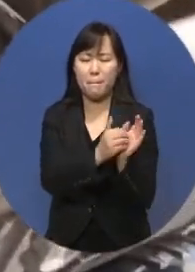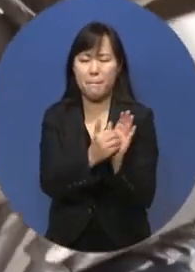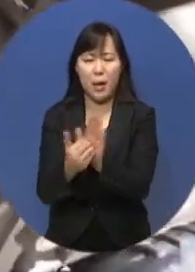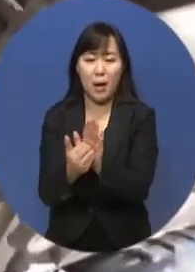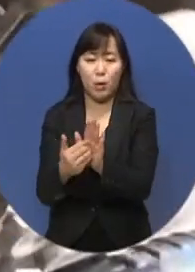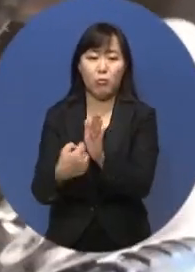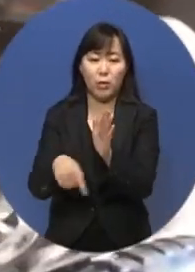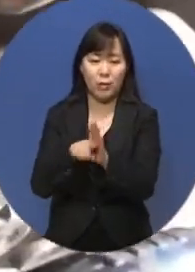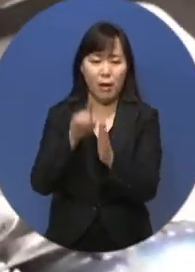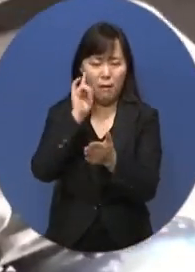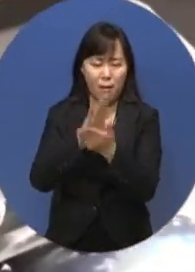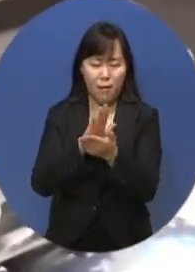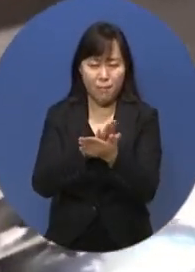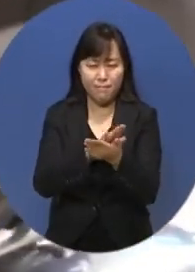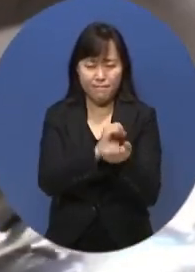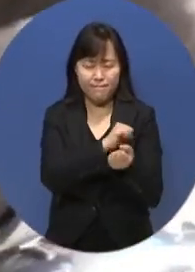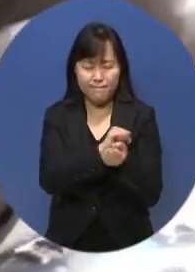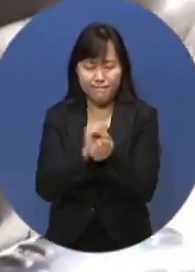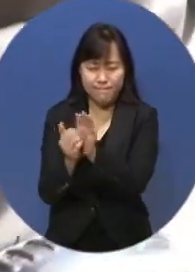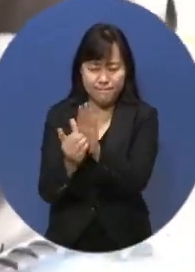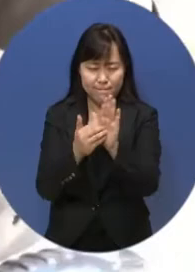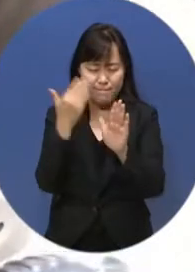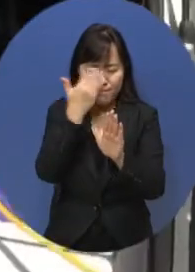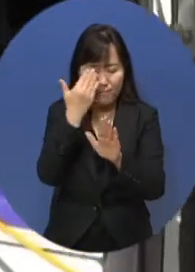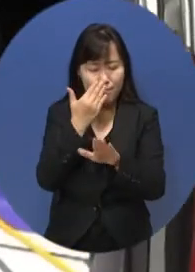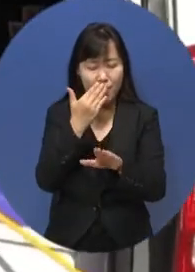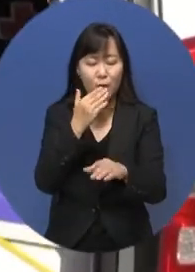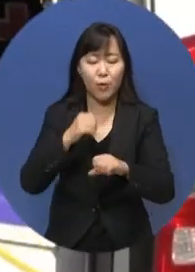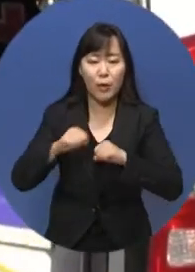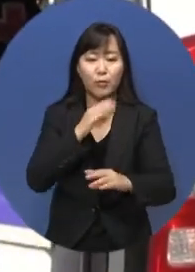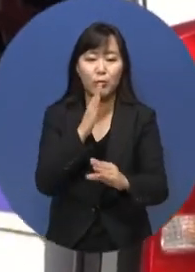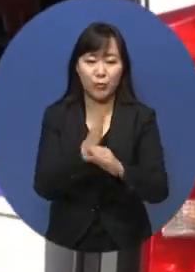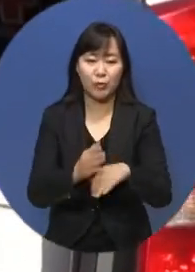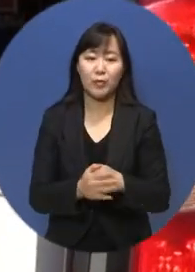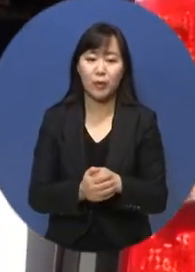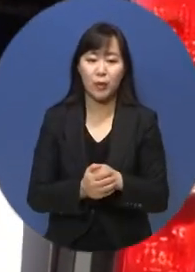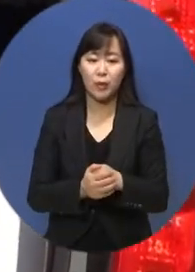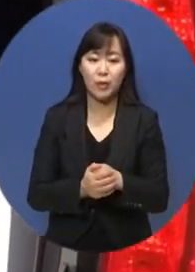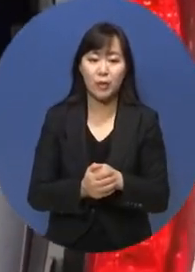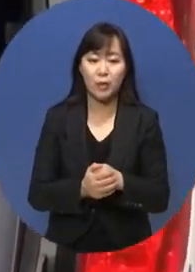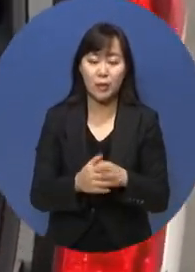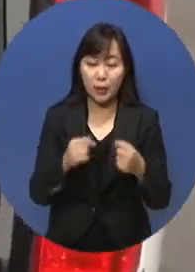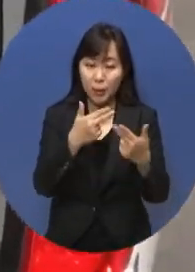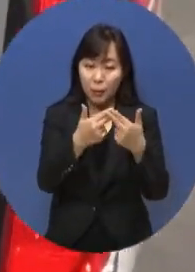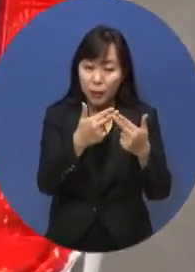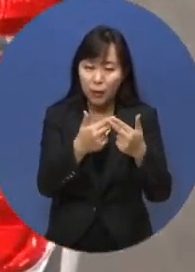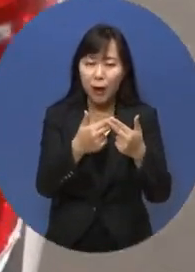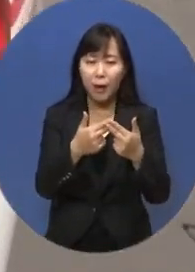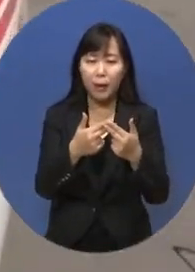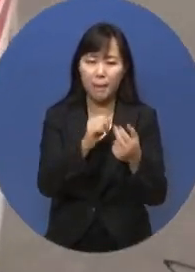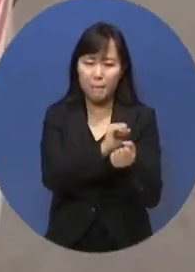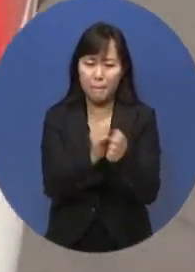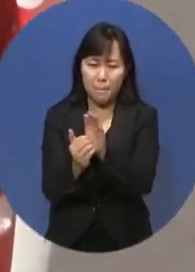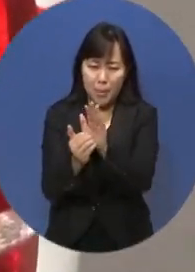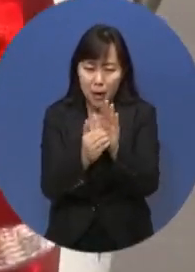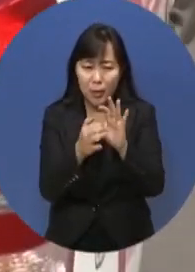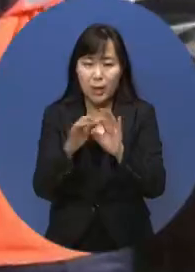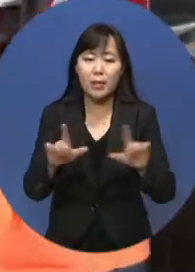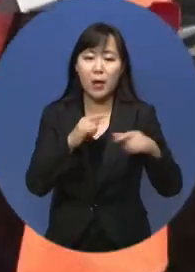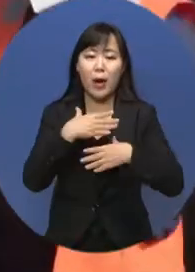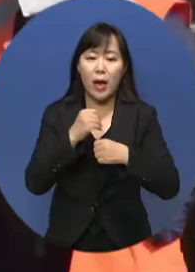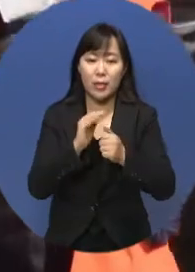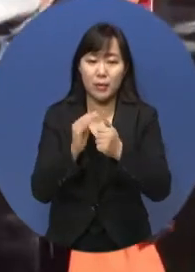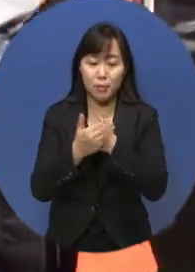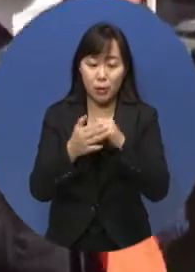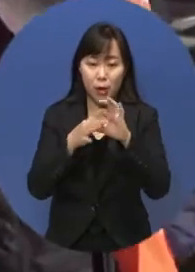매일 자체 방역을 실시 중이라고 밝혔습니다. 구로구 지체장애인협회는 방역업체 생활안심방역센터와